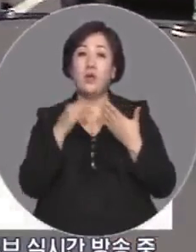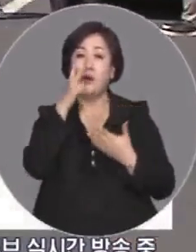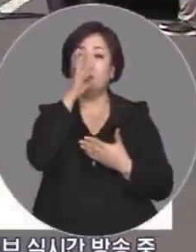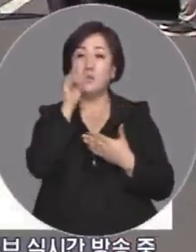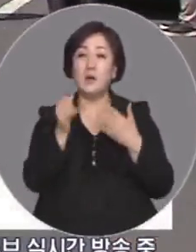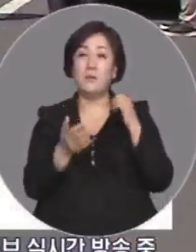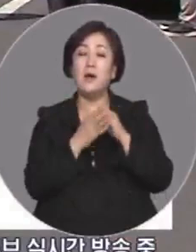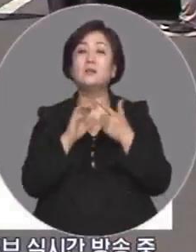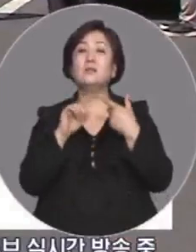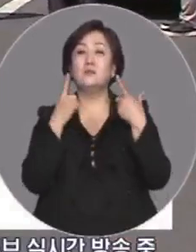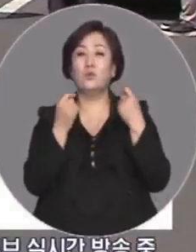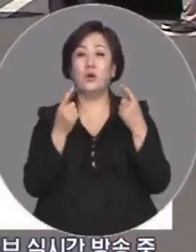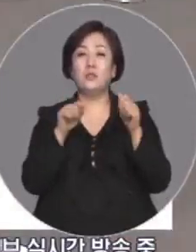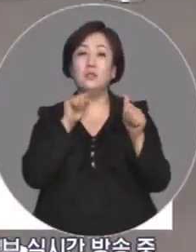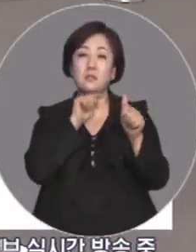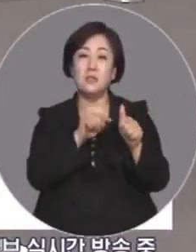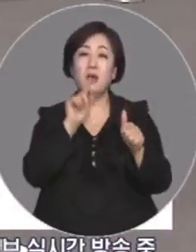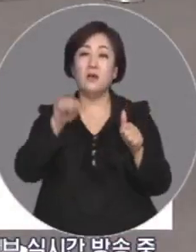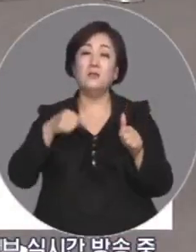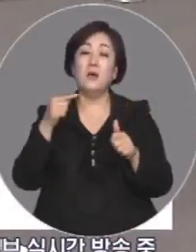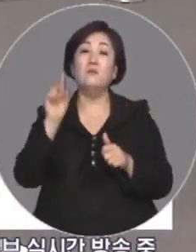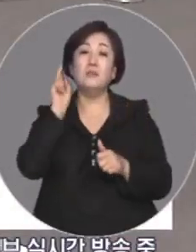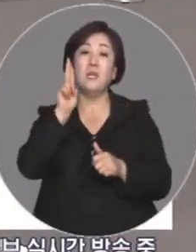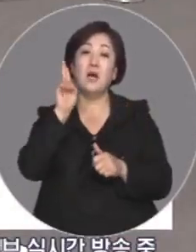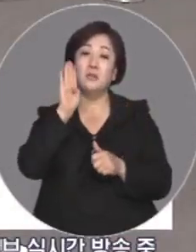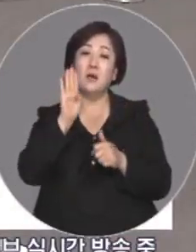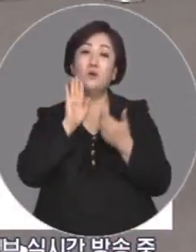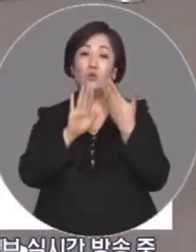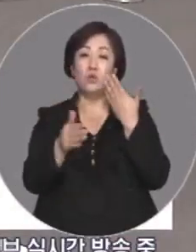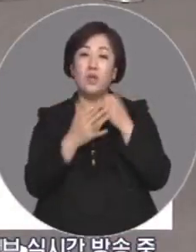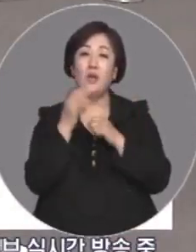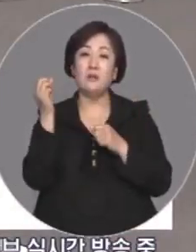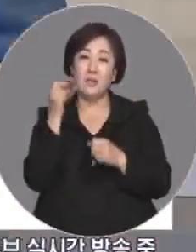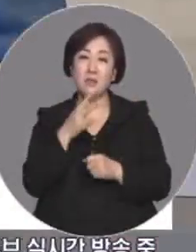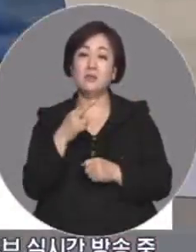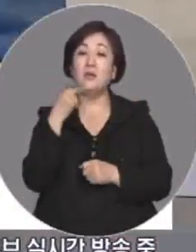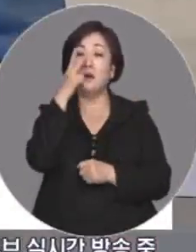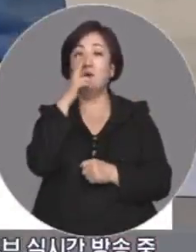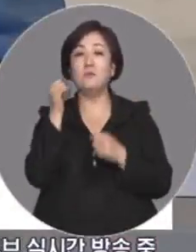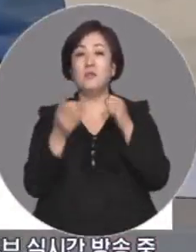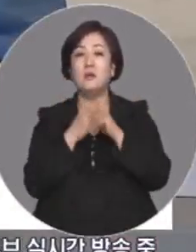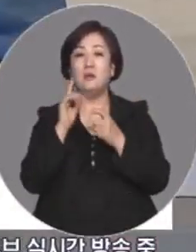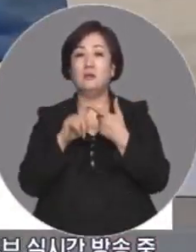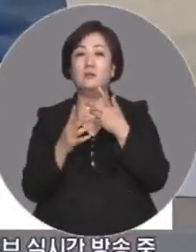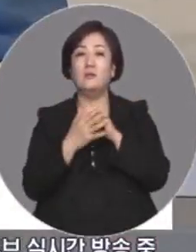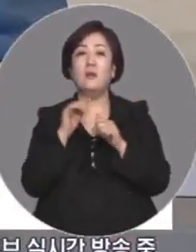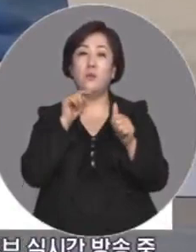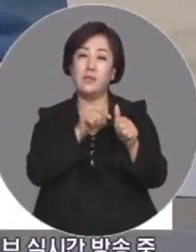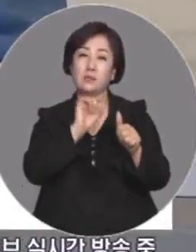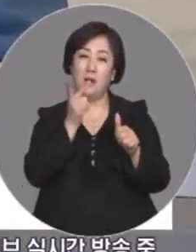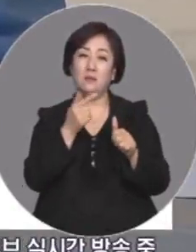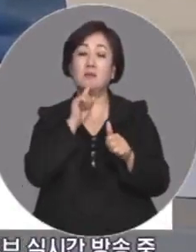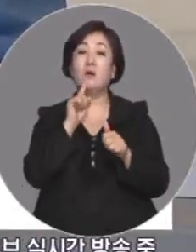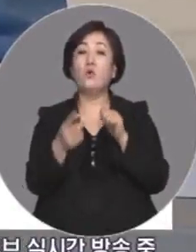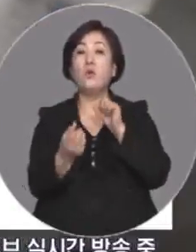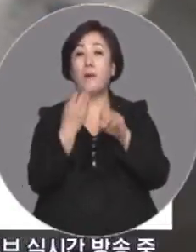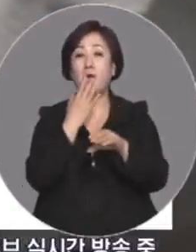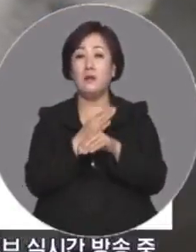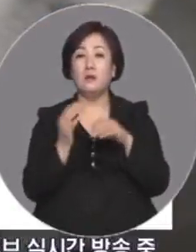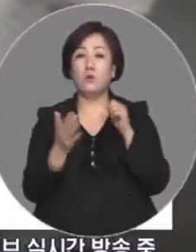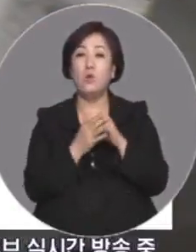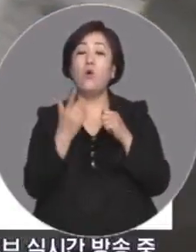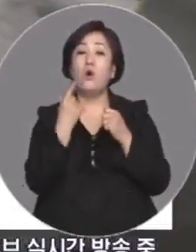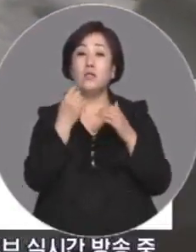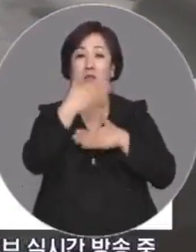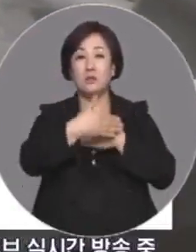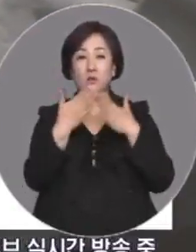B씨도 양성 판정 사나흘 뒤 실시한 재검사에서 음성이 나와 격리에서 해제됐습니다. 같은 날